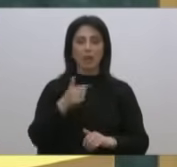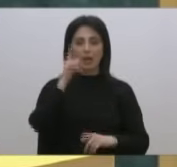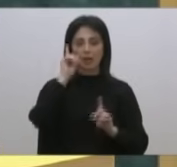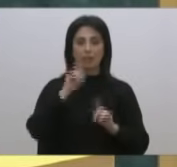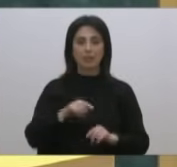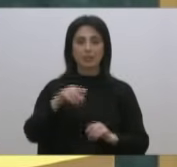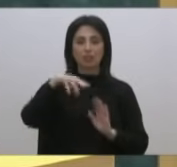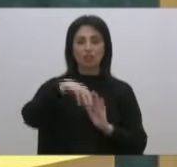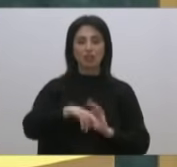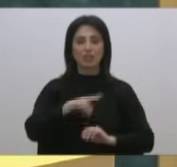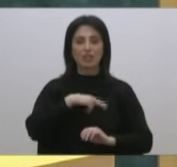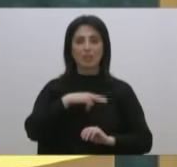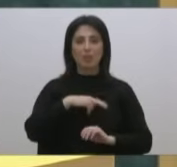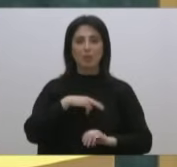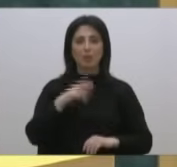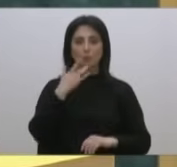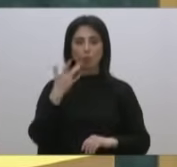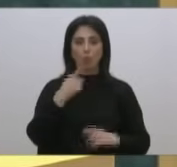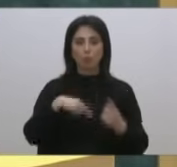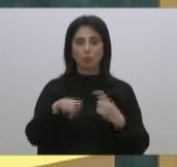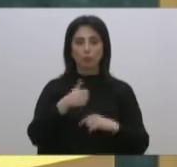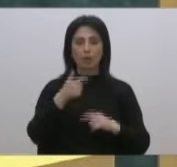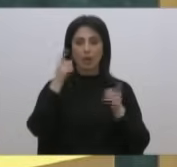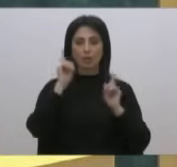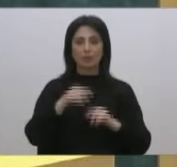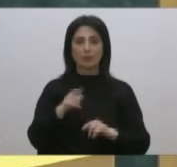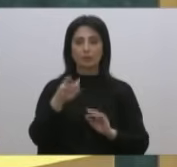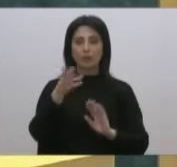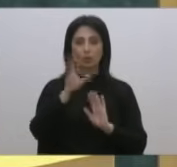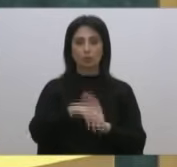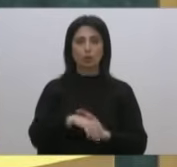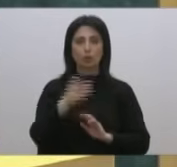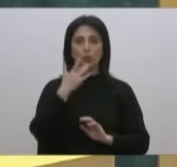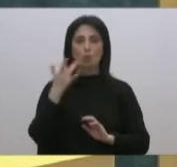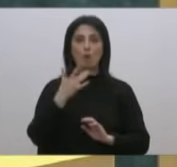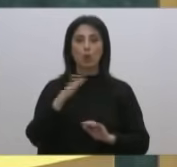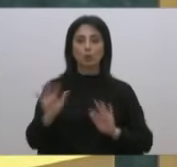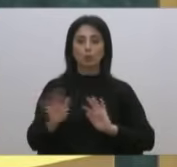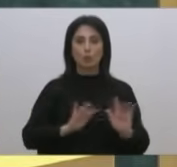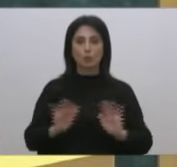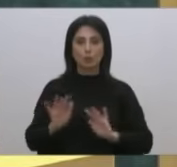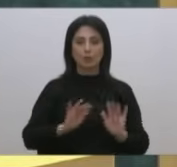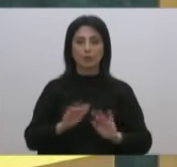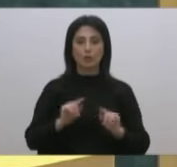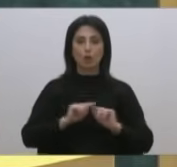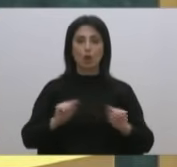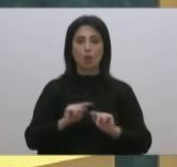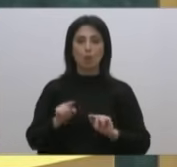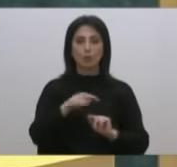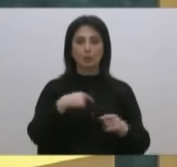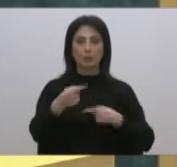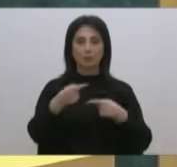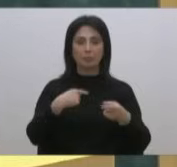კარგად იცის შიდა საპარლამენტო პოლიტიკა და კარგად იცის მათ შორის პოლიტიკური პროცესები